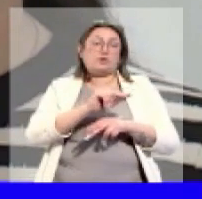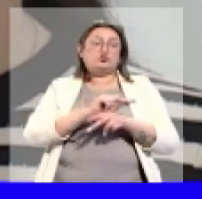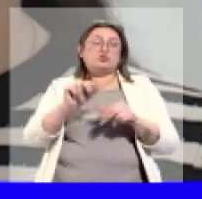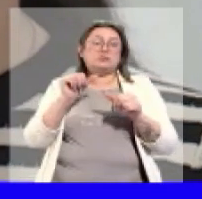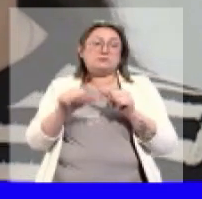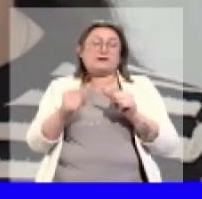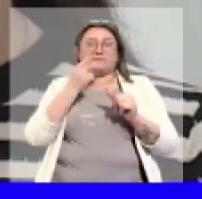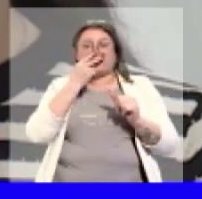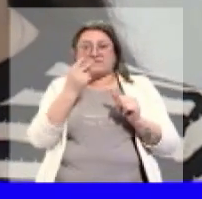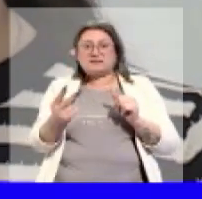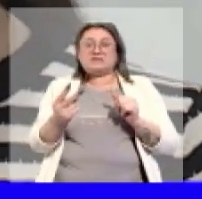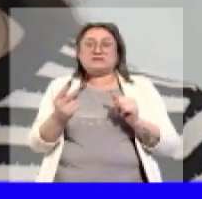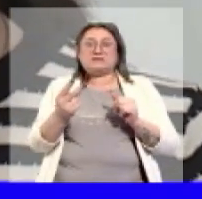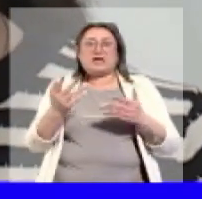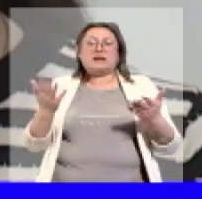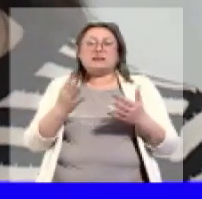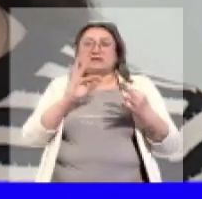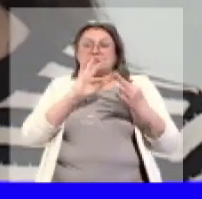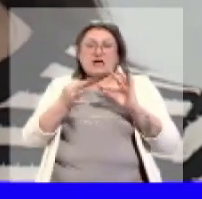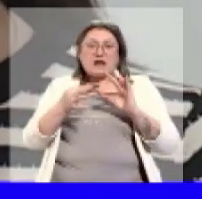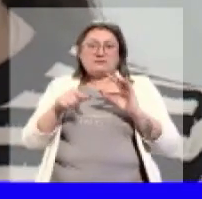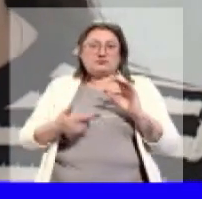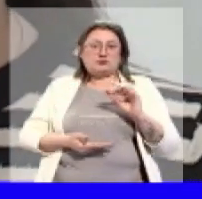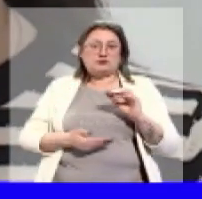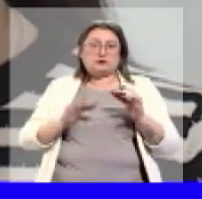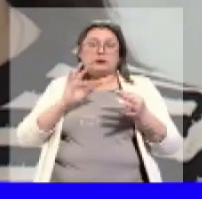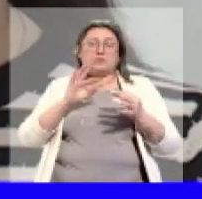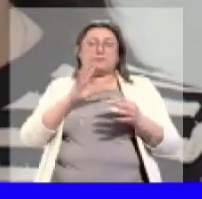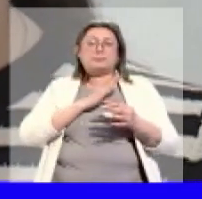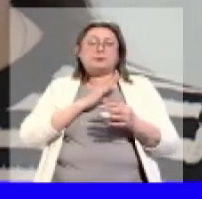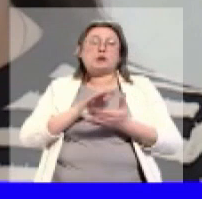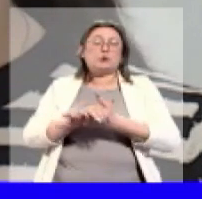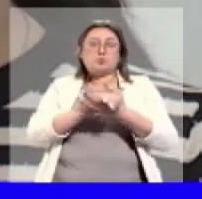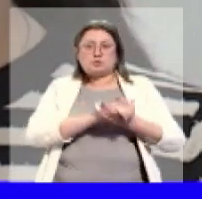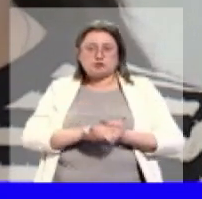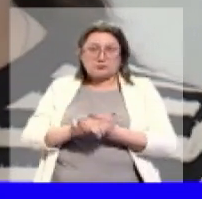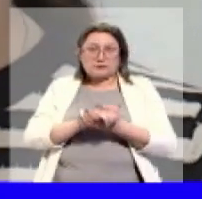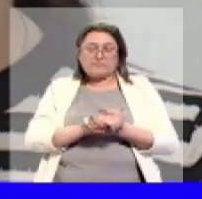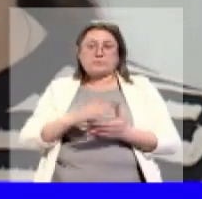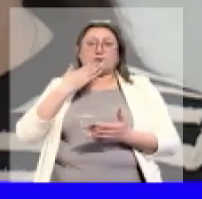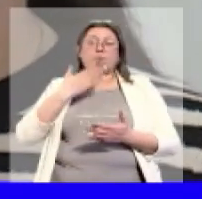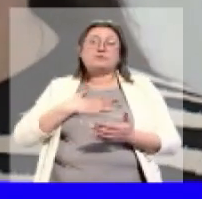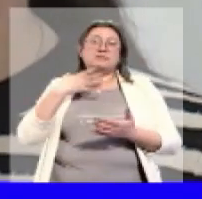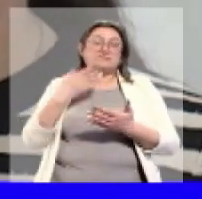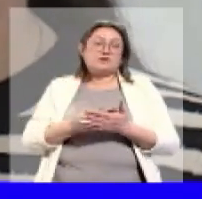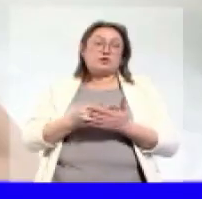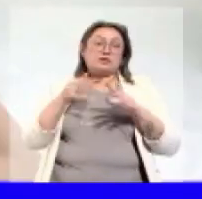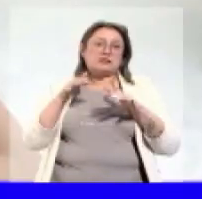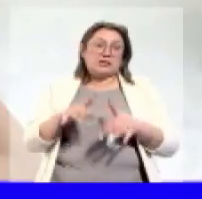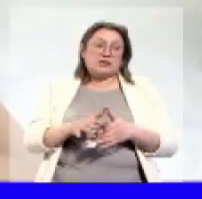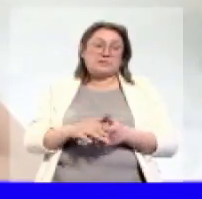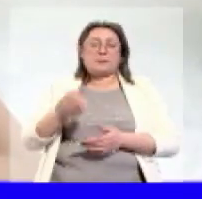именно видеть какие-то детали в этой жизни, тонкости, быть дружными, любить свое